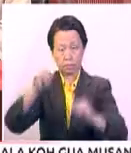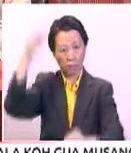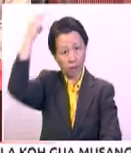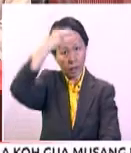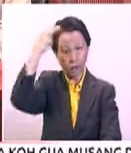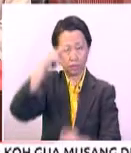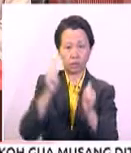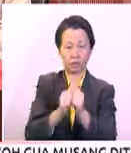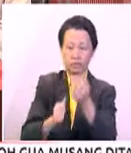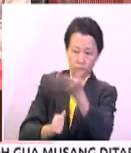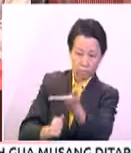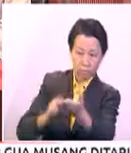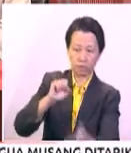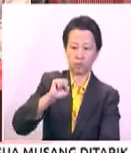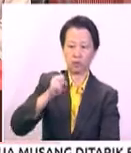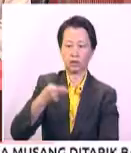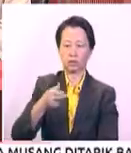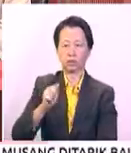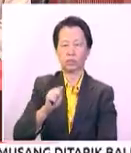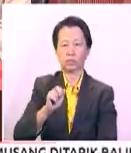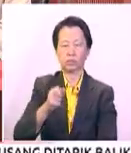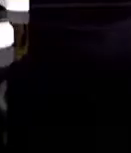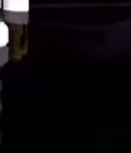kita bersama dengan Syahril Sarapudin.